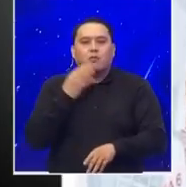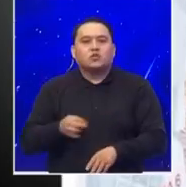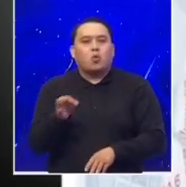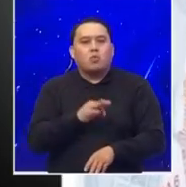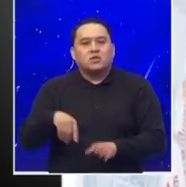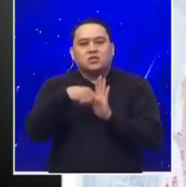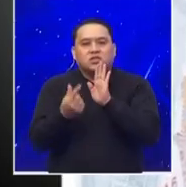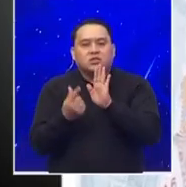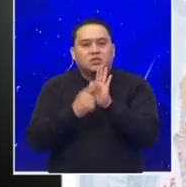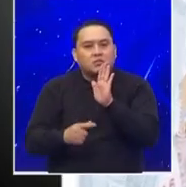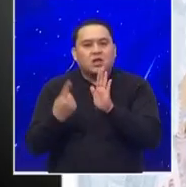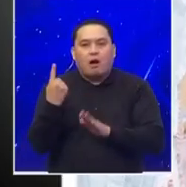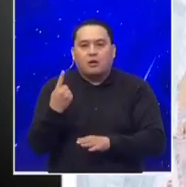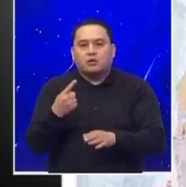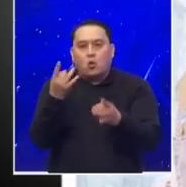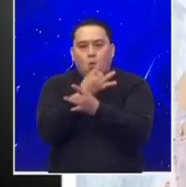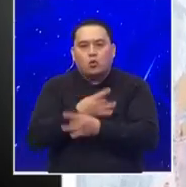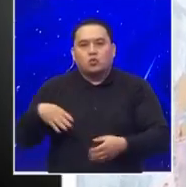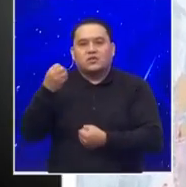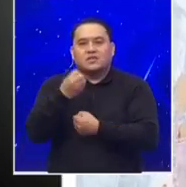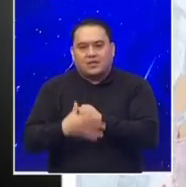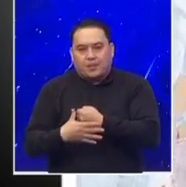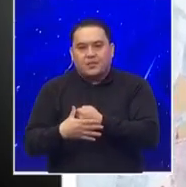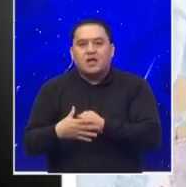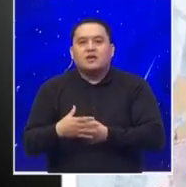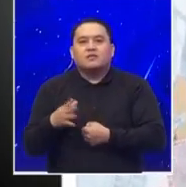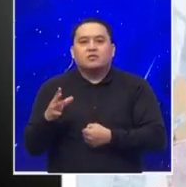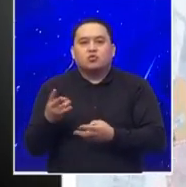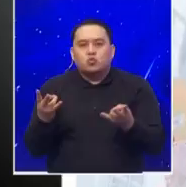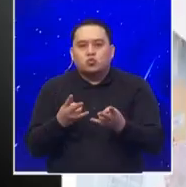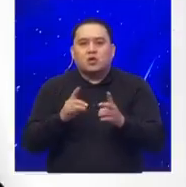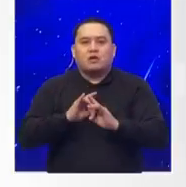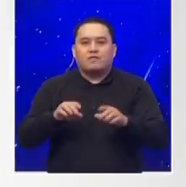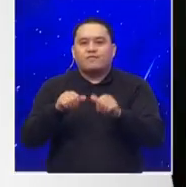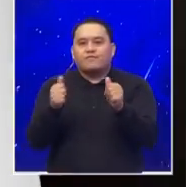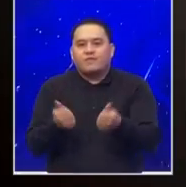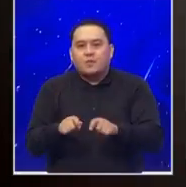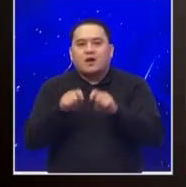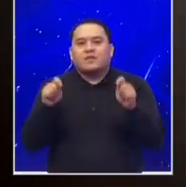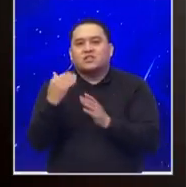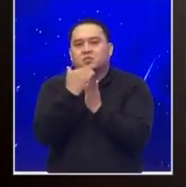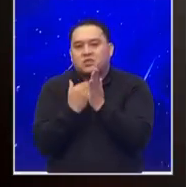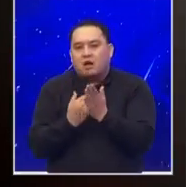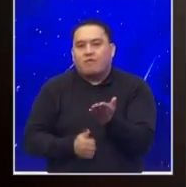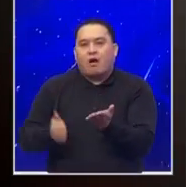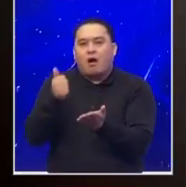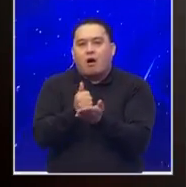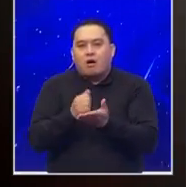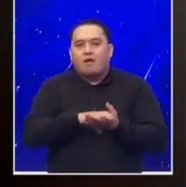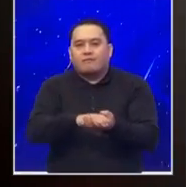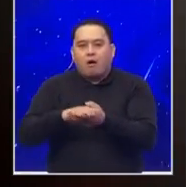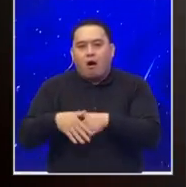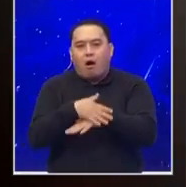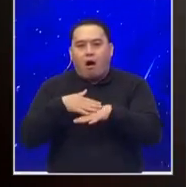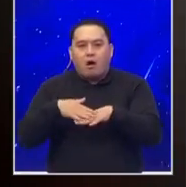в Алматинской области 71 этнокультурный центр. Стоит отметить, при формировании списка кандидатов